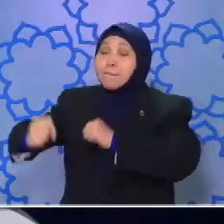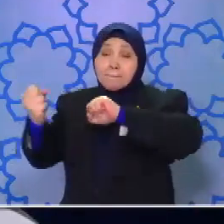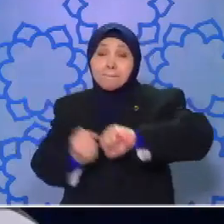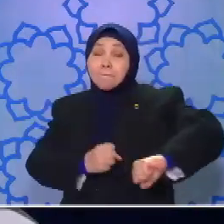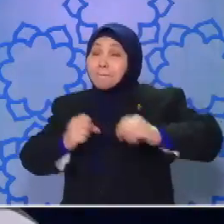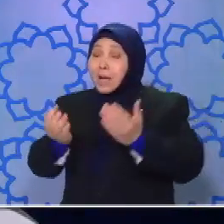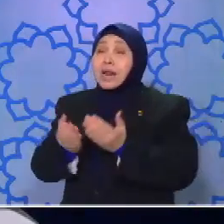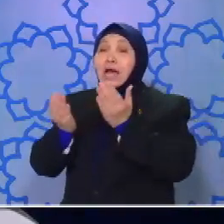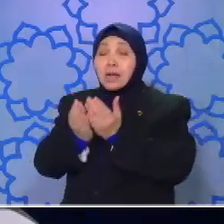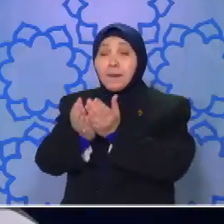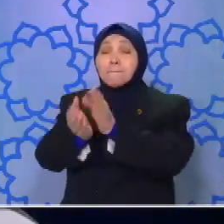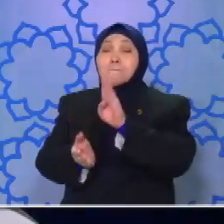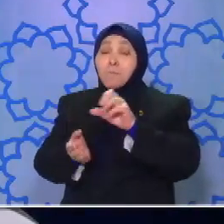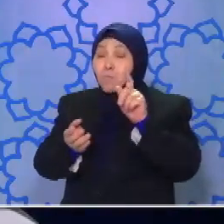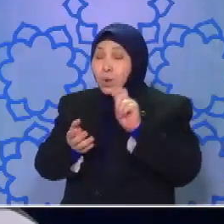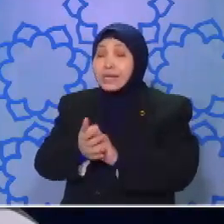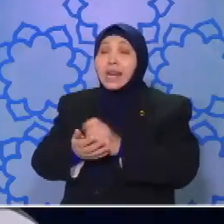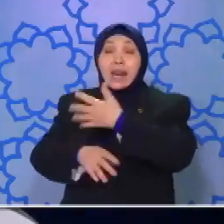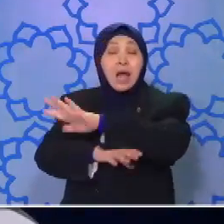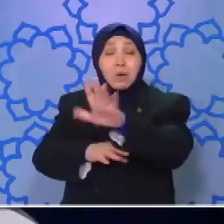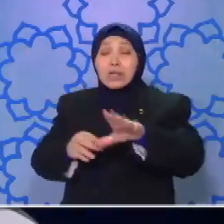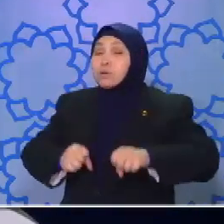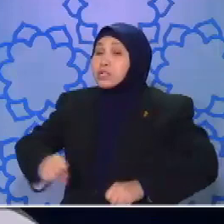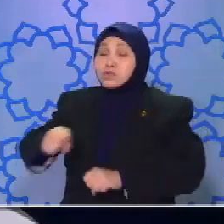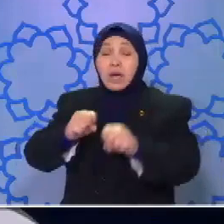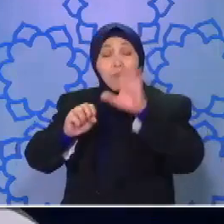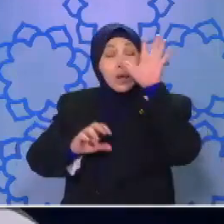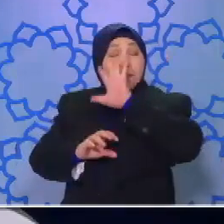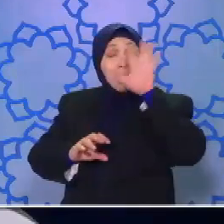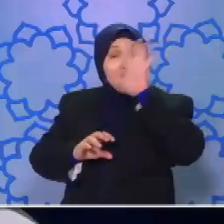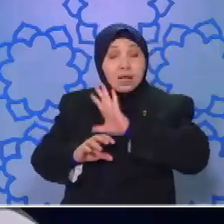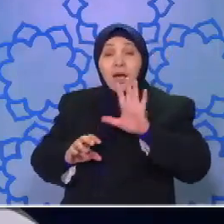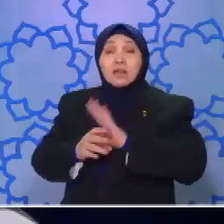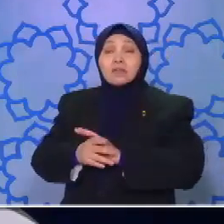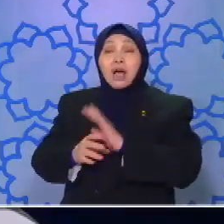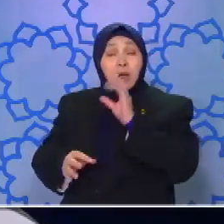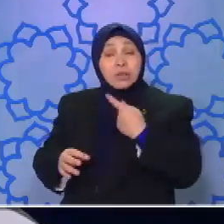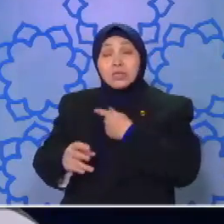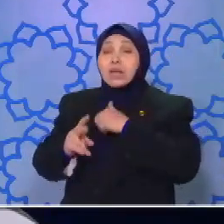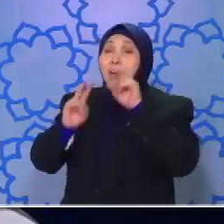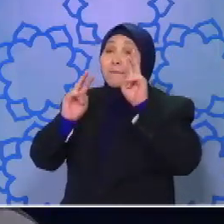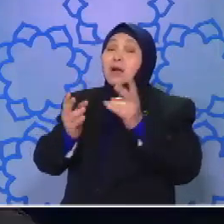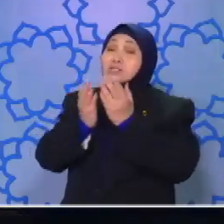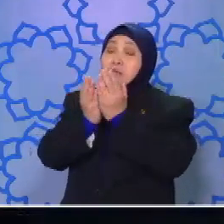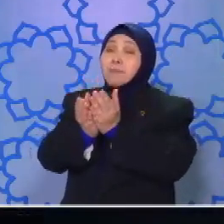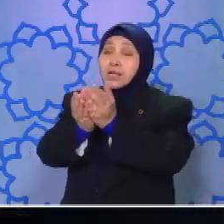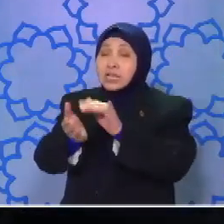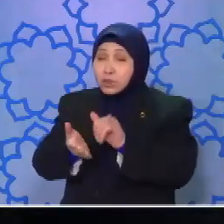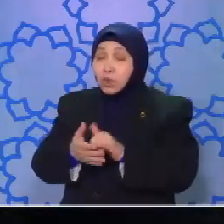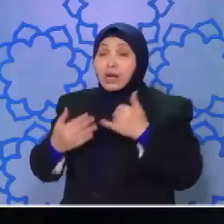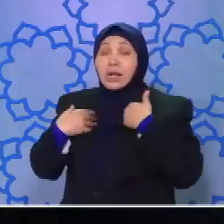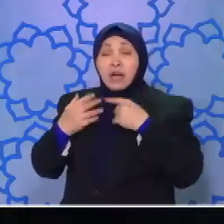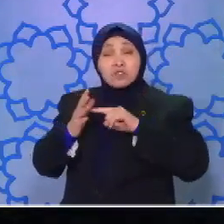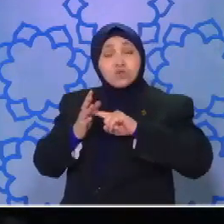ada bot di sungai ataupun di laut. Ya, tuan-tuan boleh bayangkan di mana kalau kita nampak sampan begitu, ia adalah